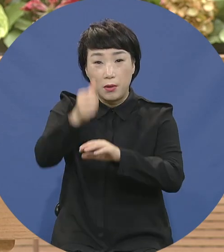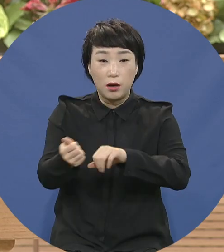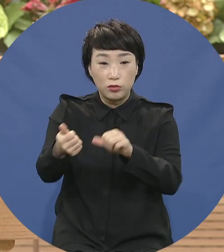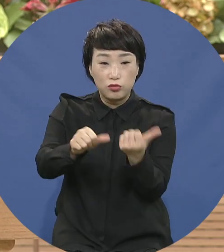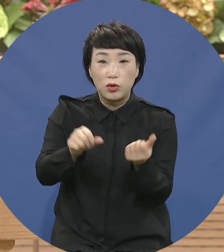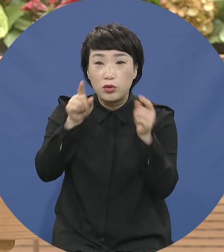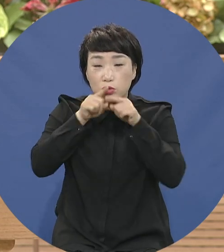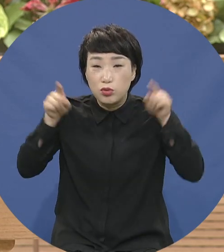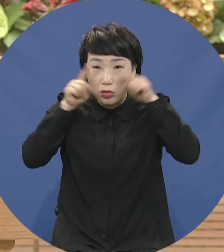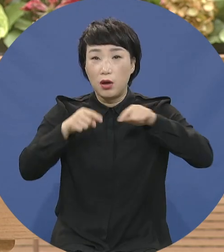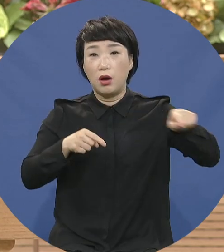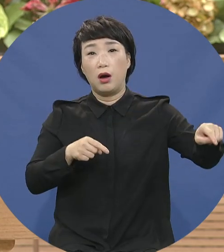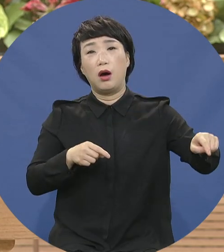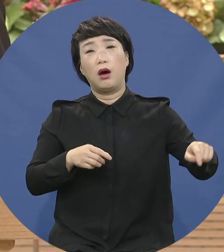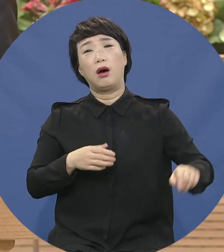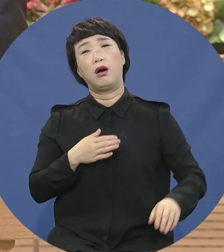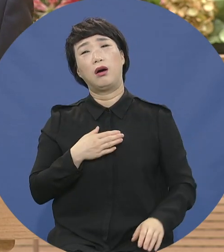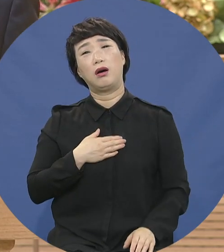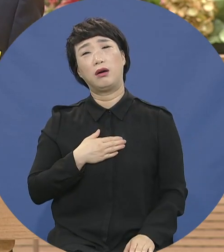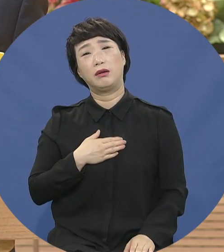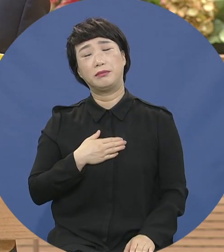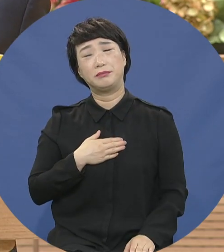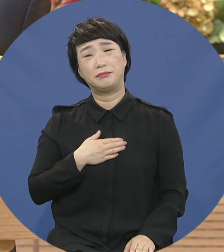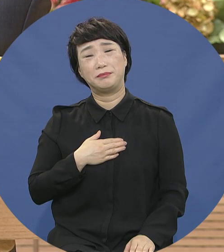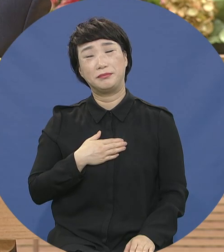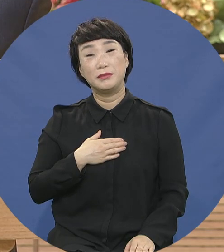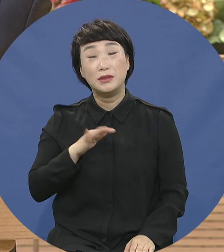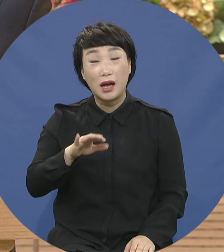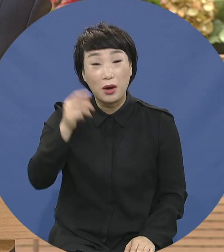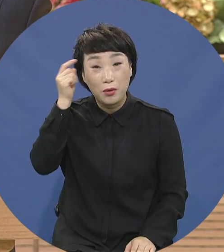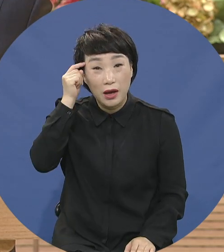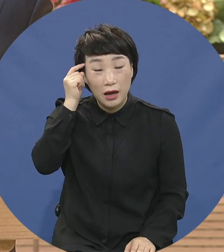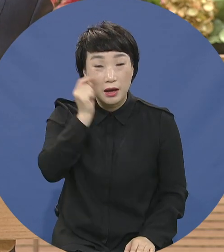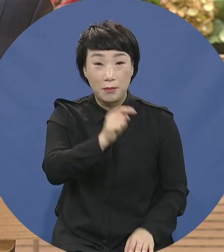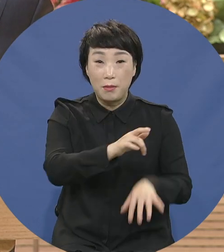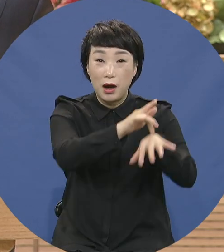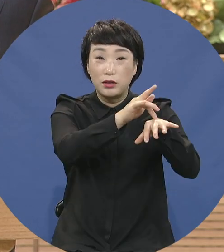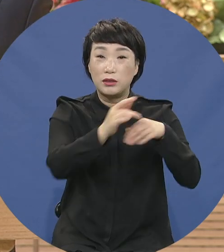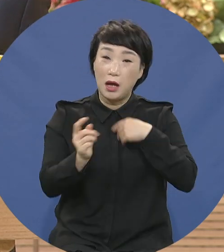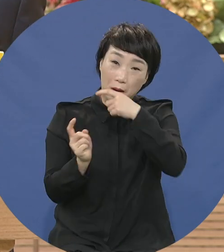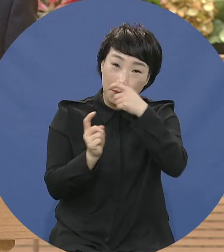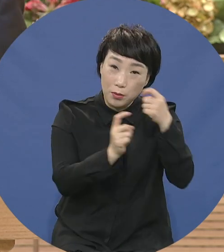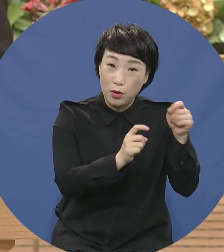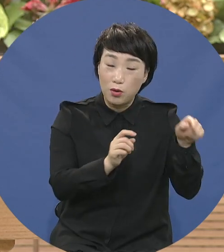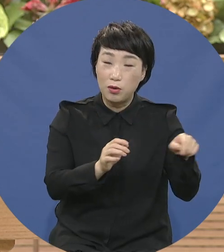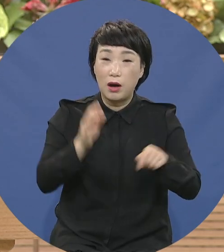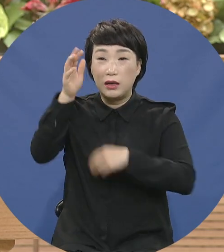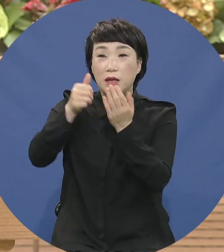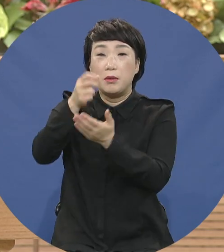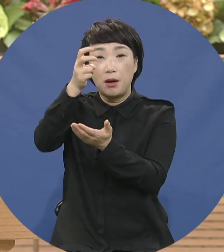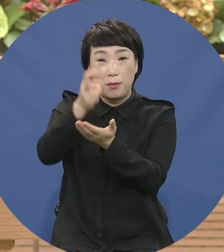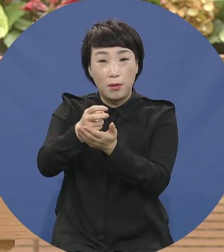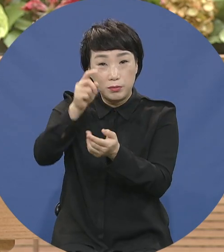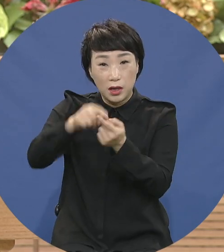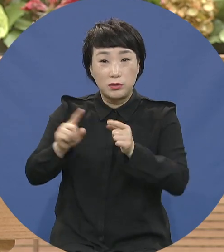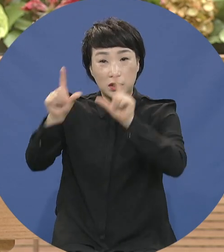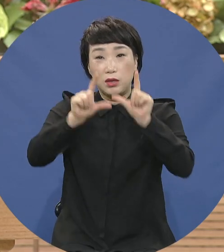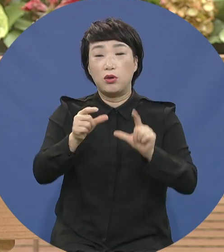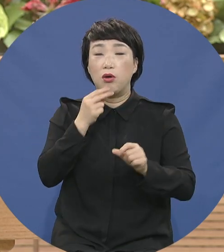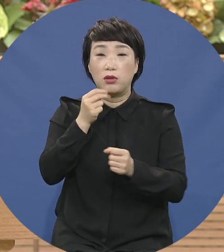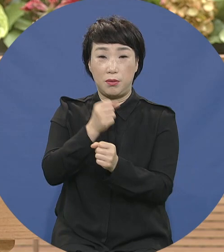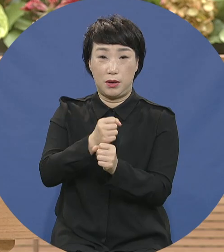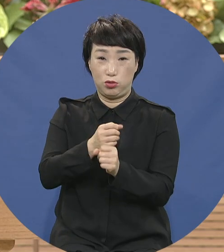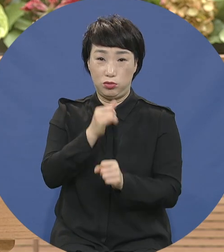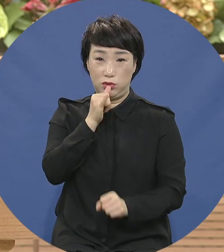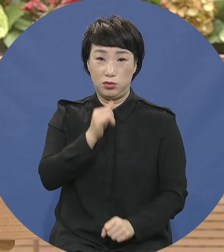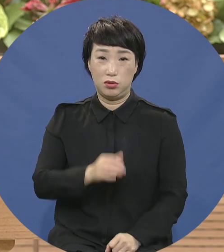거. 왜? 마귀는 이렇게 미혹해서 하나님의 법대로 못 살게